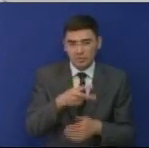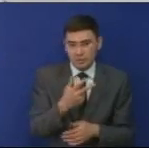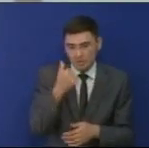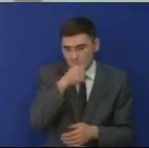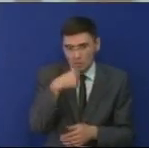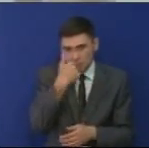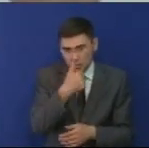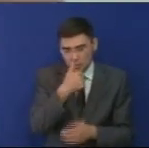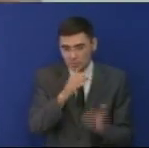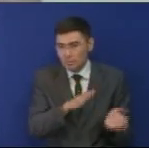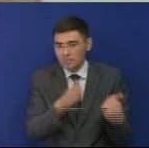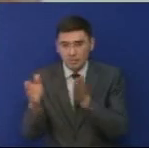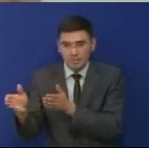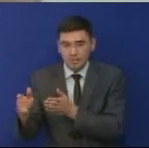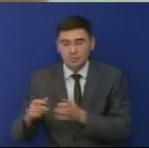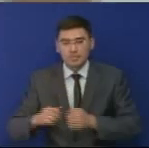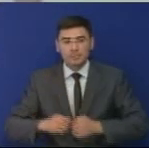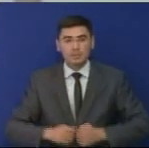года.